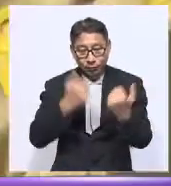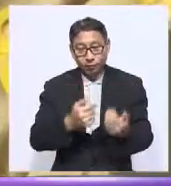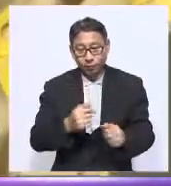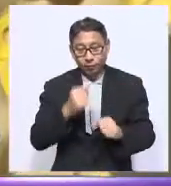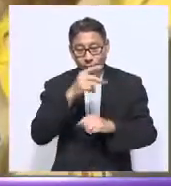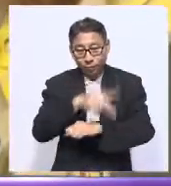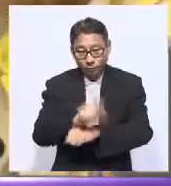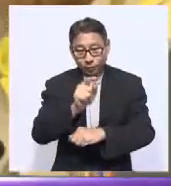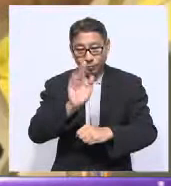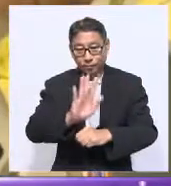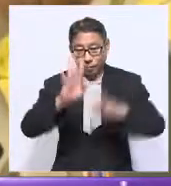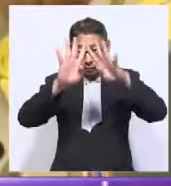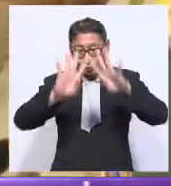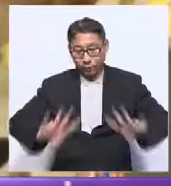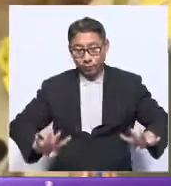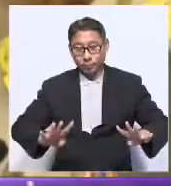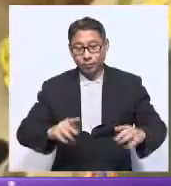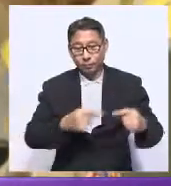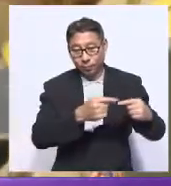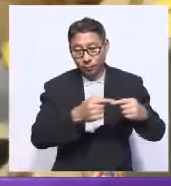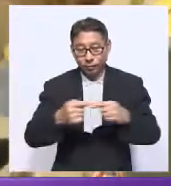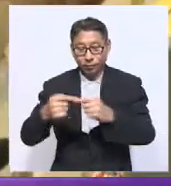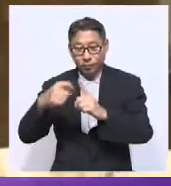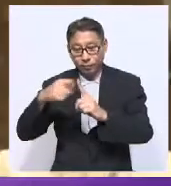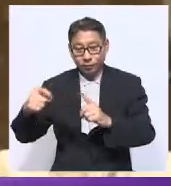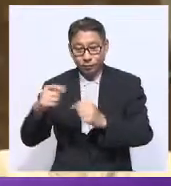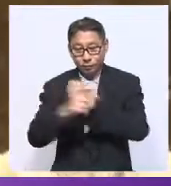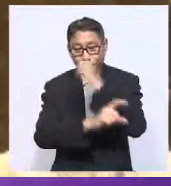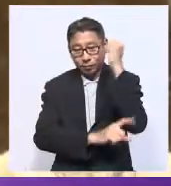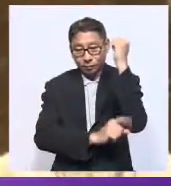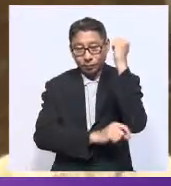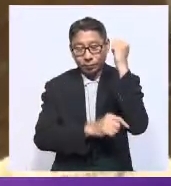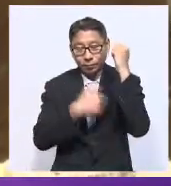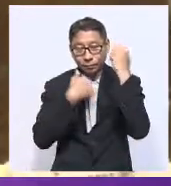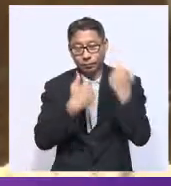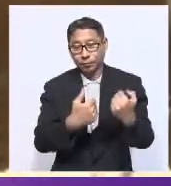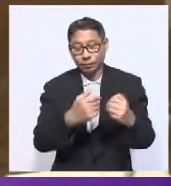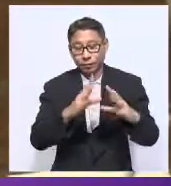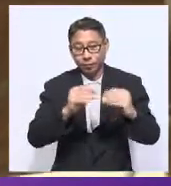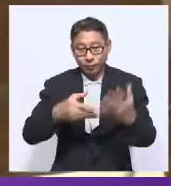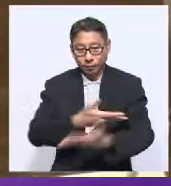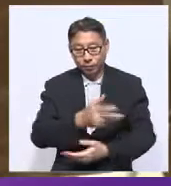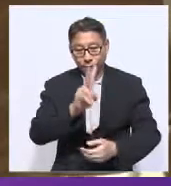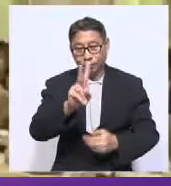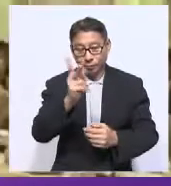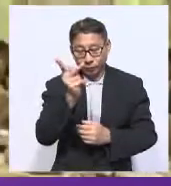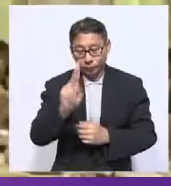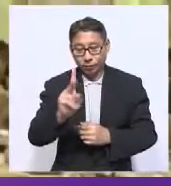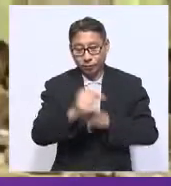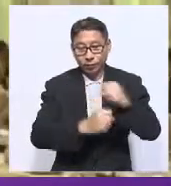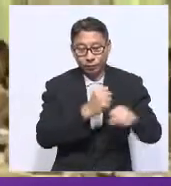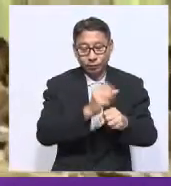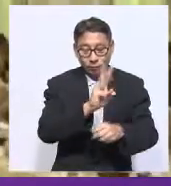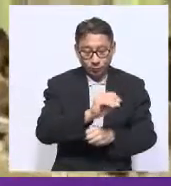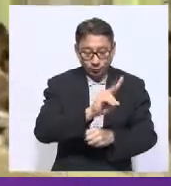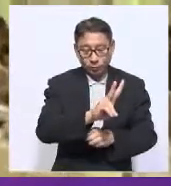อบการเป็นประธานอาเซียนต่อจากประเทศสิงคโปร์ซึ่งจะจัดประชุมใหญ่2ครั้งในปี2562